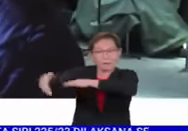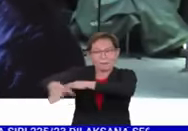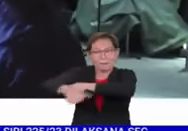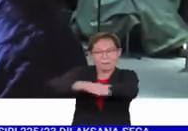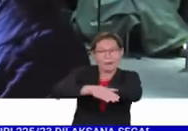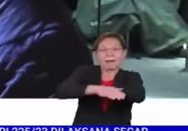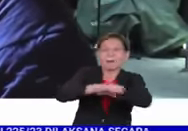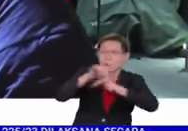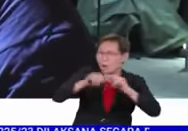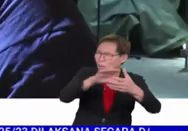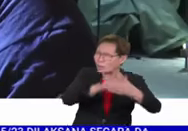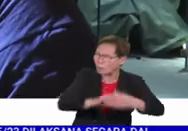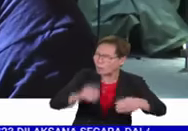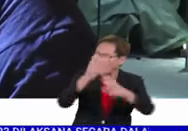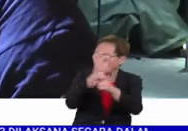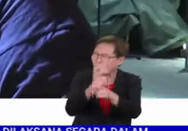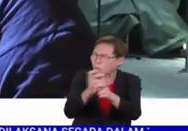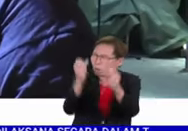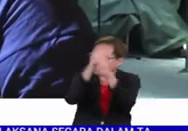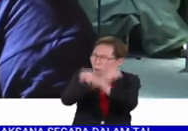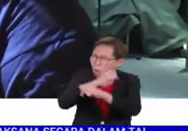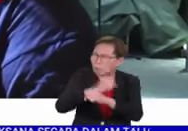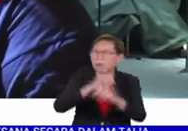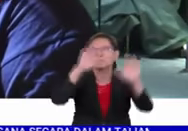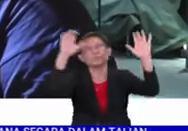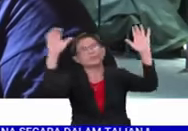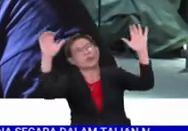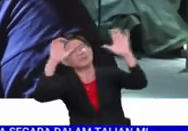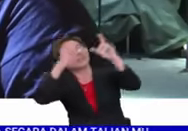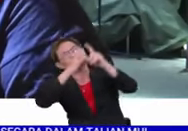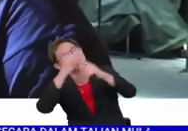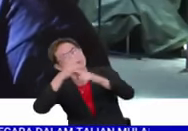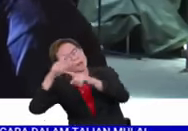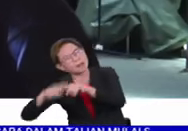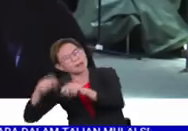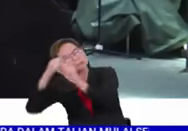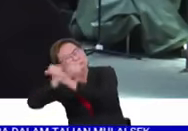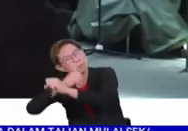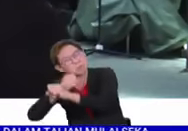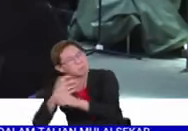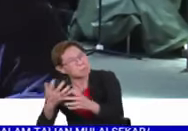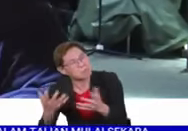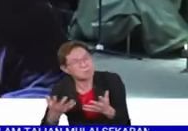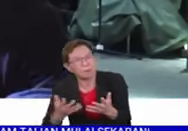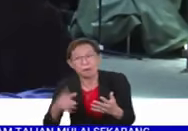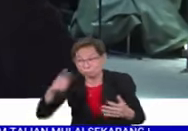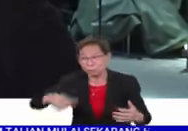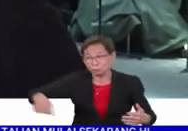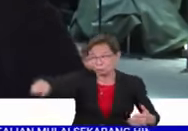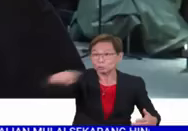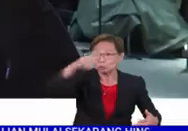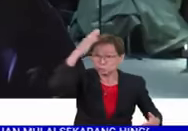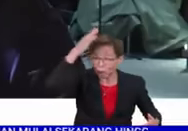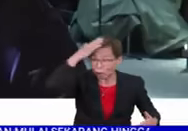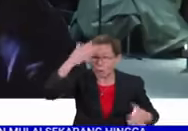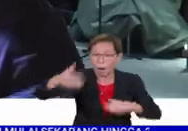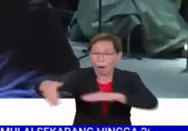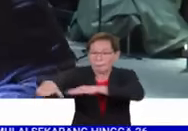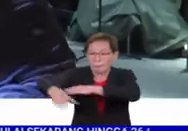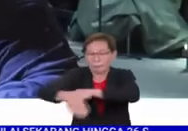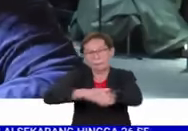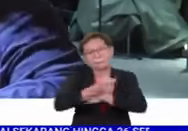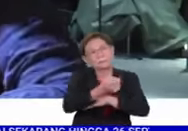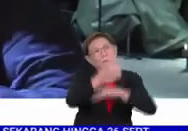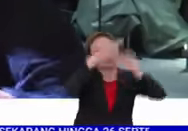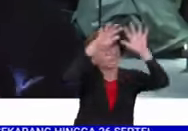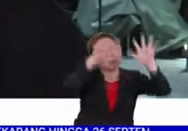Sedili. Mungkin boleh kongsikan apa cabarannya? Mungkin daripada segi cuaca ataupun sebagainya. Okey. Sebenarnya umum mengetahui pantai ni sekejap